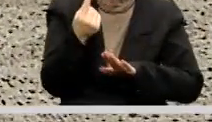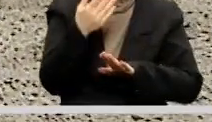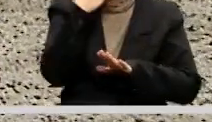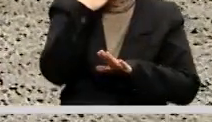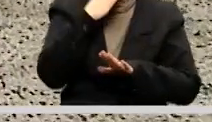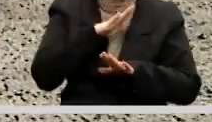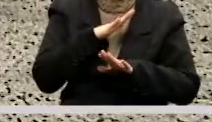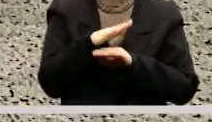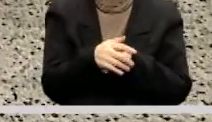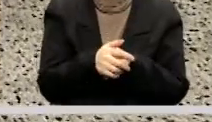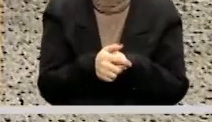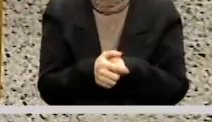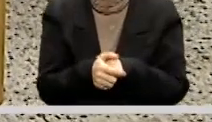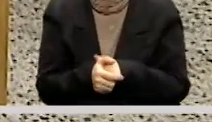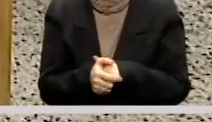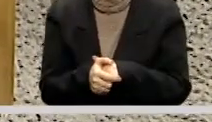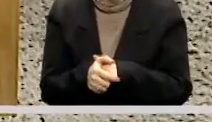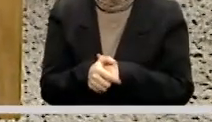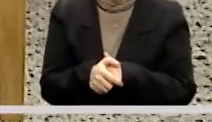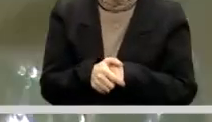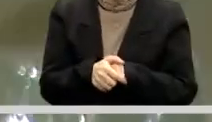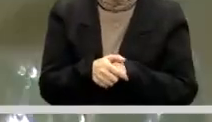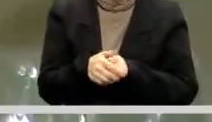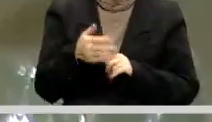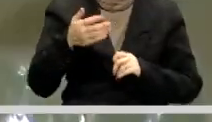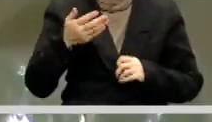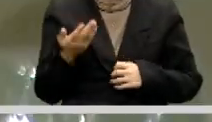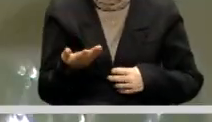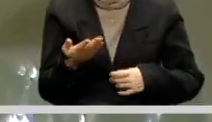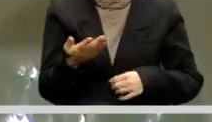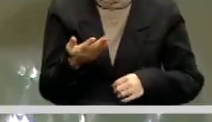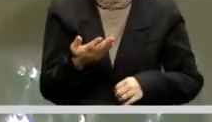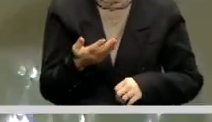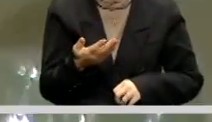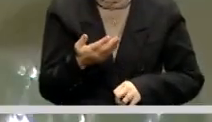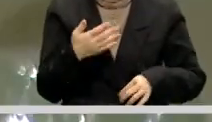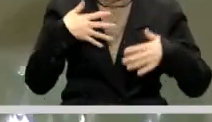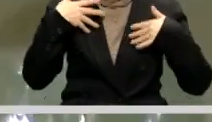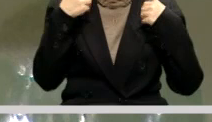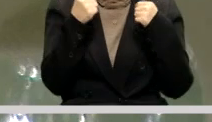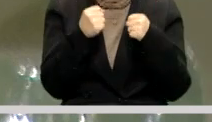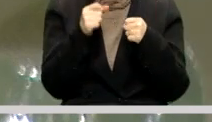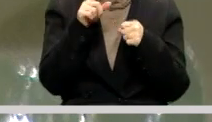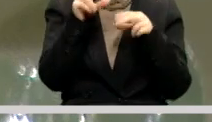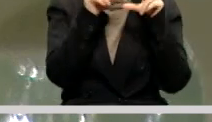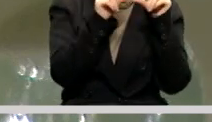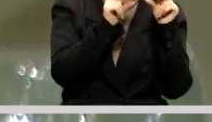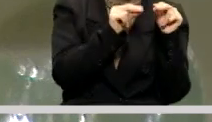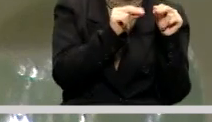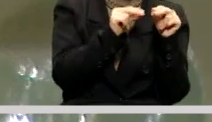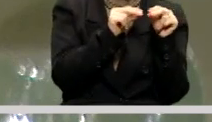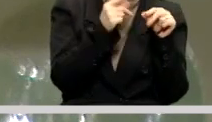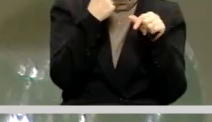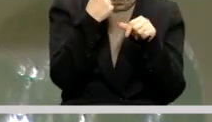bir uygulama literatürde yok. Peki sağlıklı bir uyku ya da yeterli bir uyku, ideal